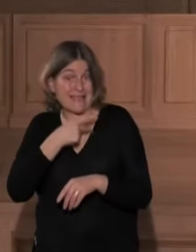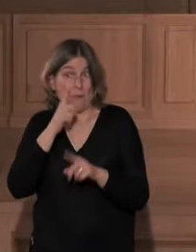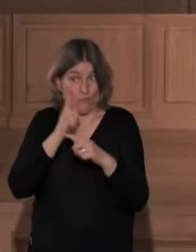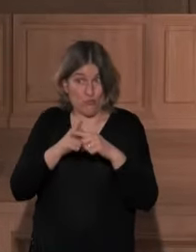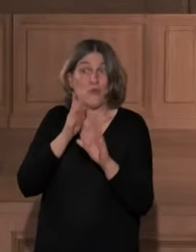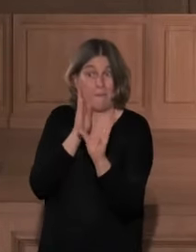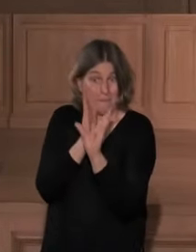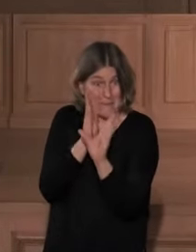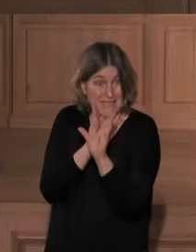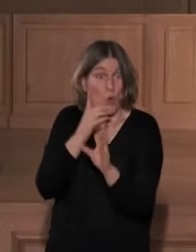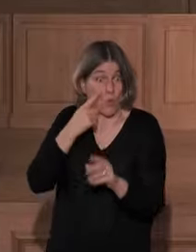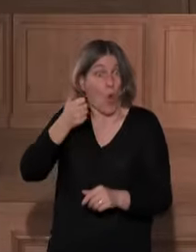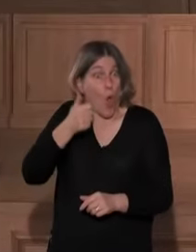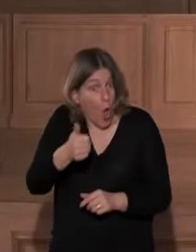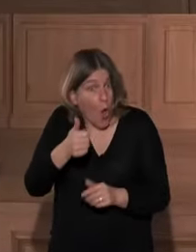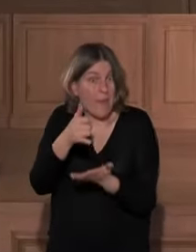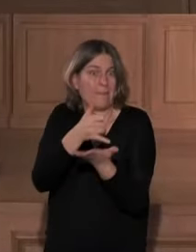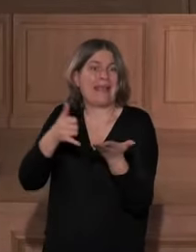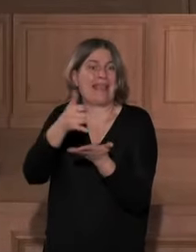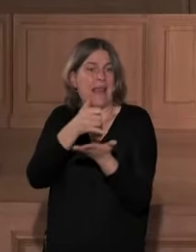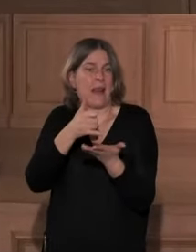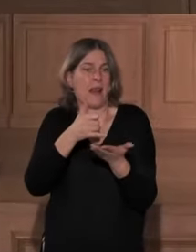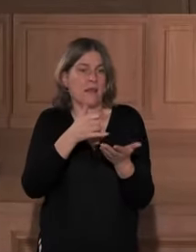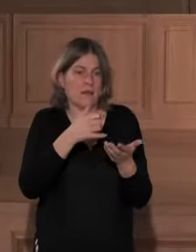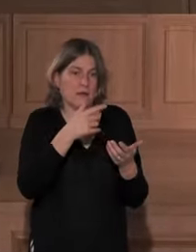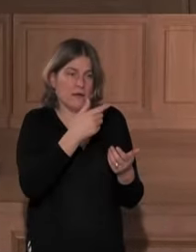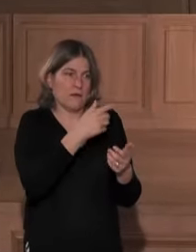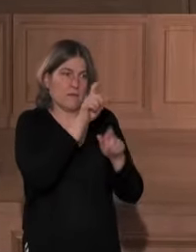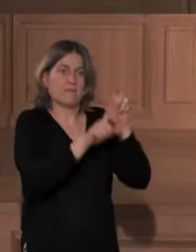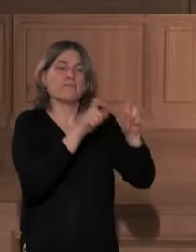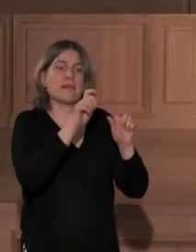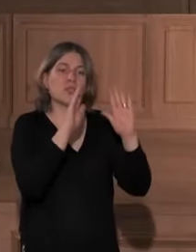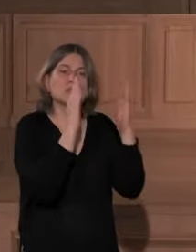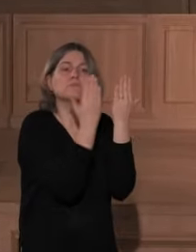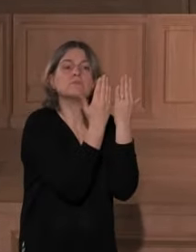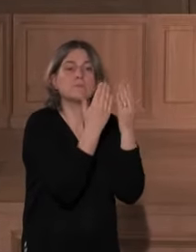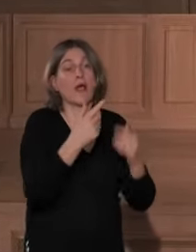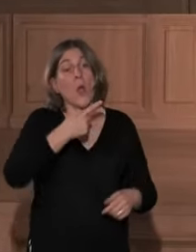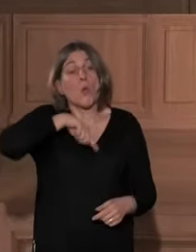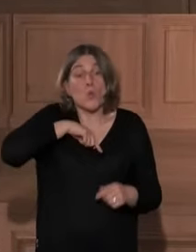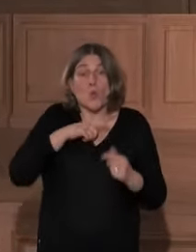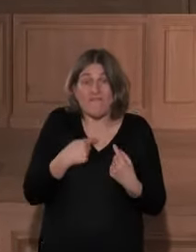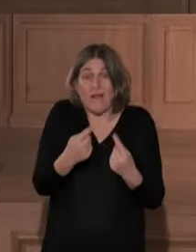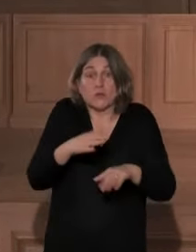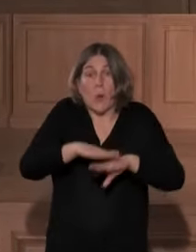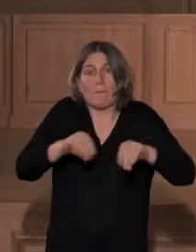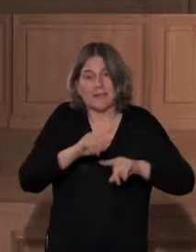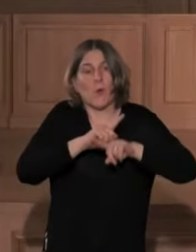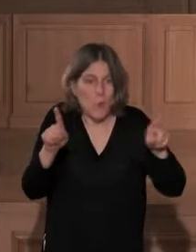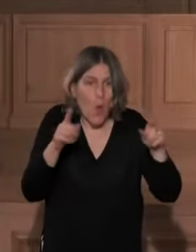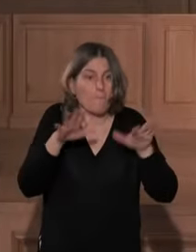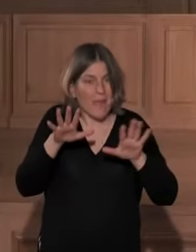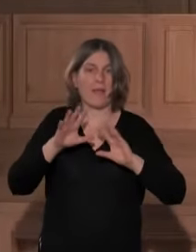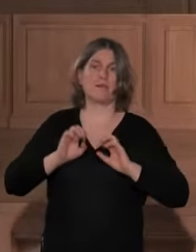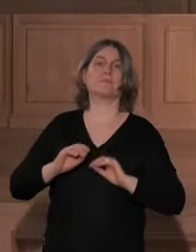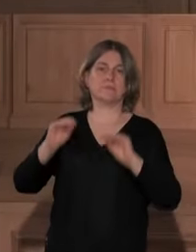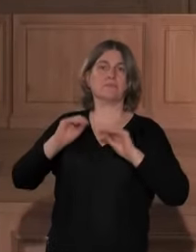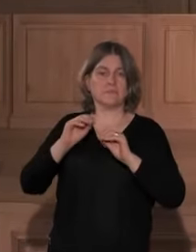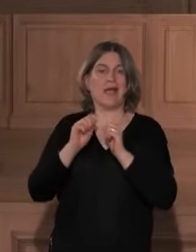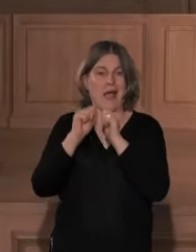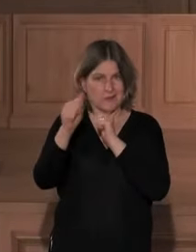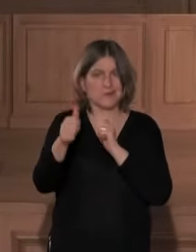prennent en charge les autismes dans les îles du Comore, on ne va pas aller dans les îles du Comore. Mais on va faire le travail. On ne va pas rester comme ça à ne pas répondre. Donc